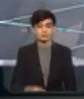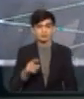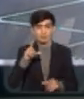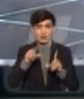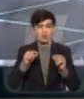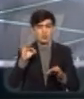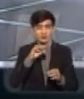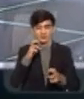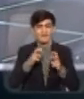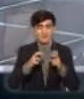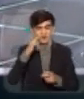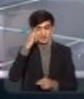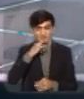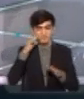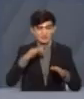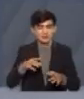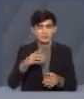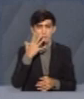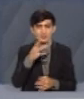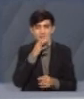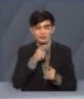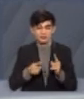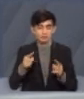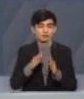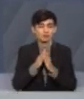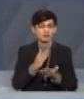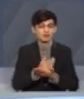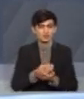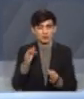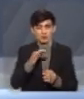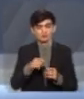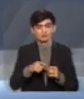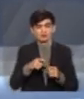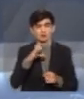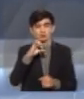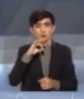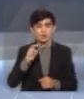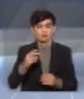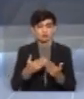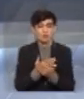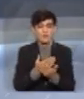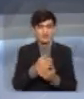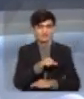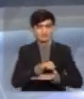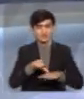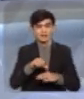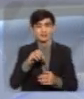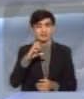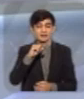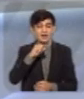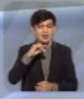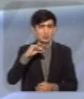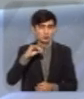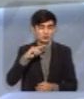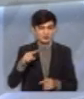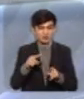Молочные заводы Казахстана просят о 5-летней отсрочке для внедрения новых требований Таможенного союза. Согласно положениям,